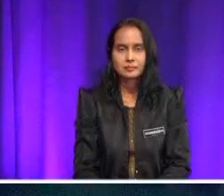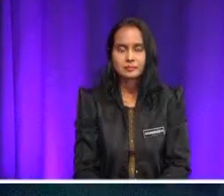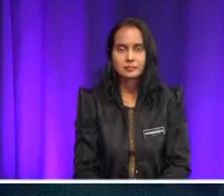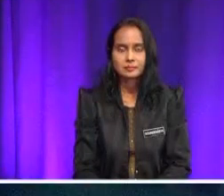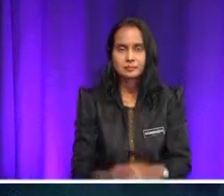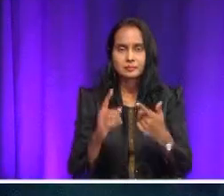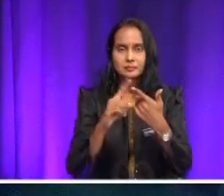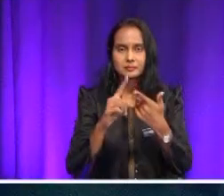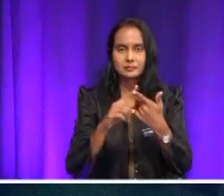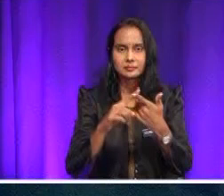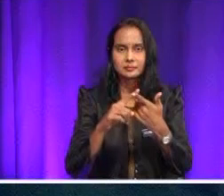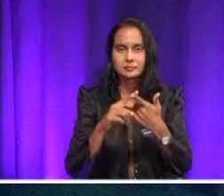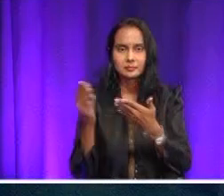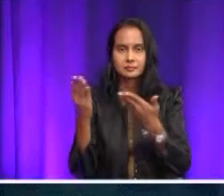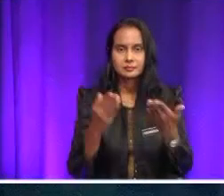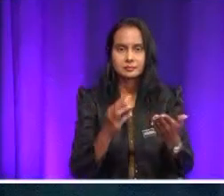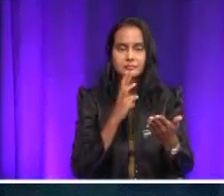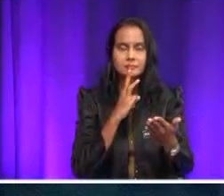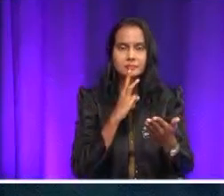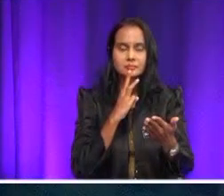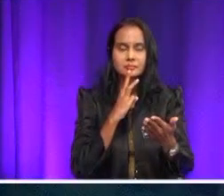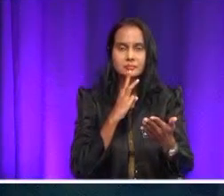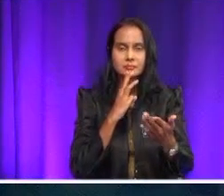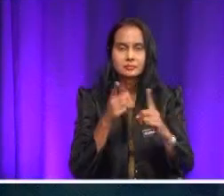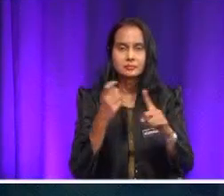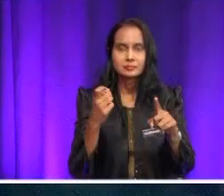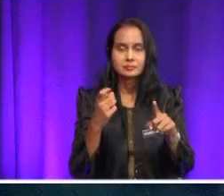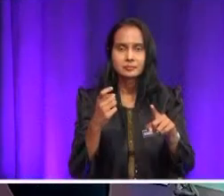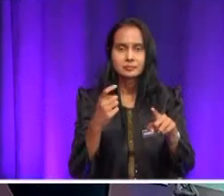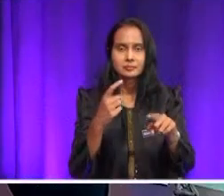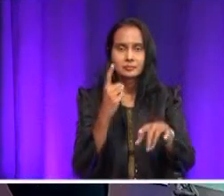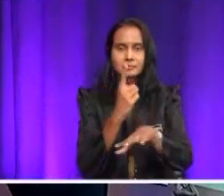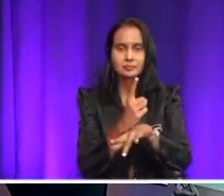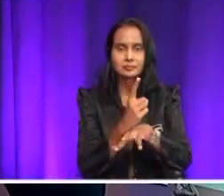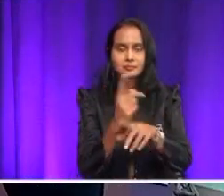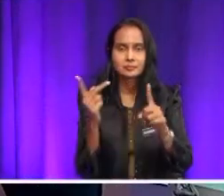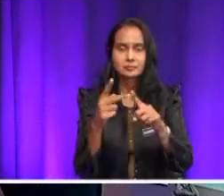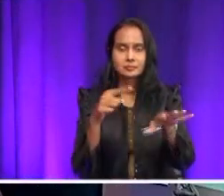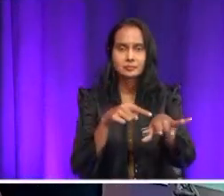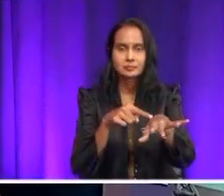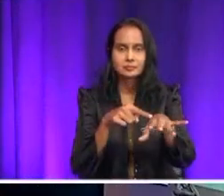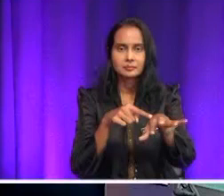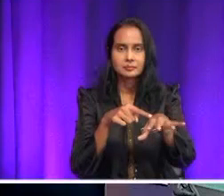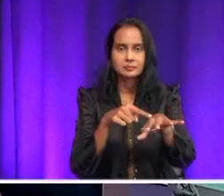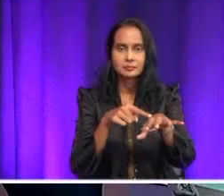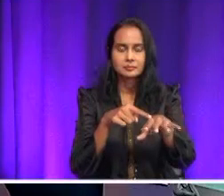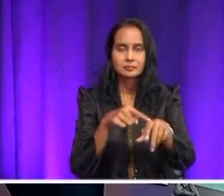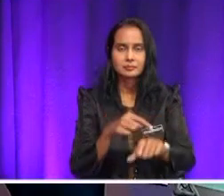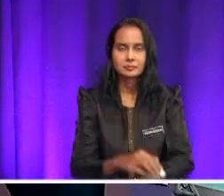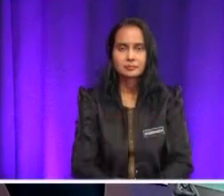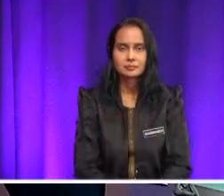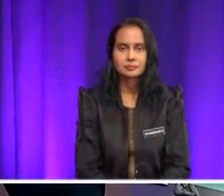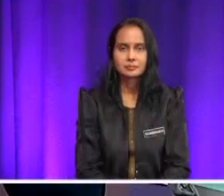yang kedua Mengangkut air dan garam mineral daripada akar dan ke daun Oke jadi bila ada proses respirasi